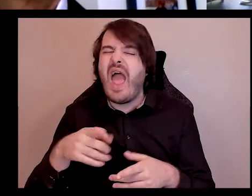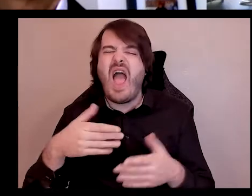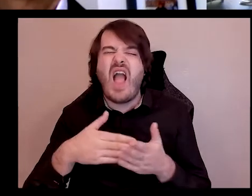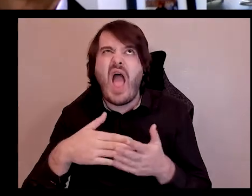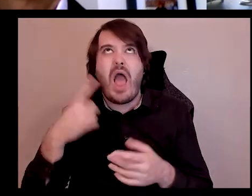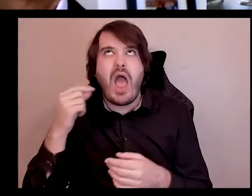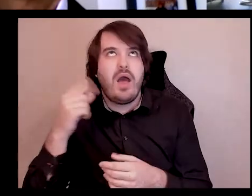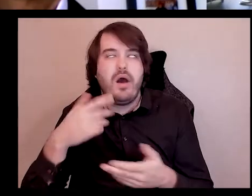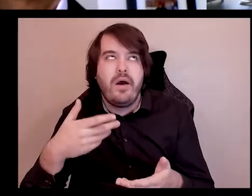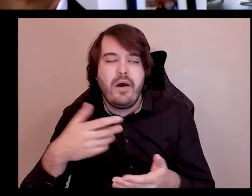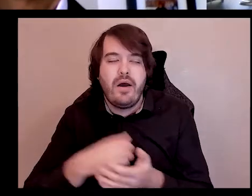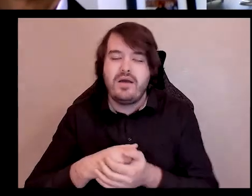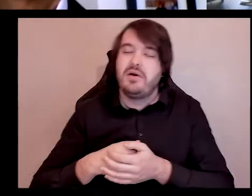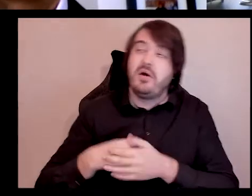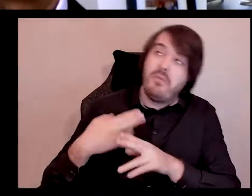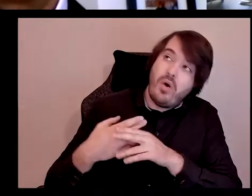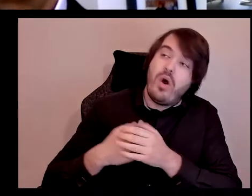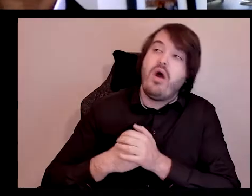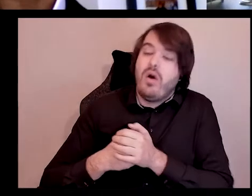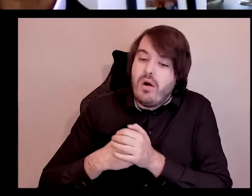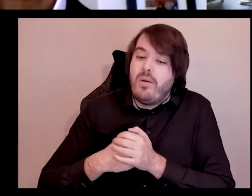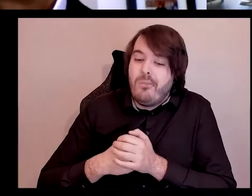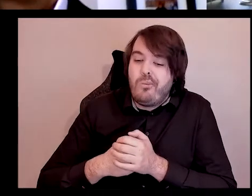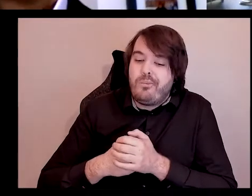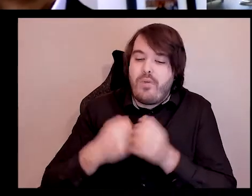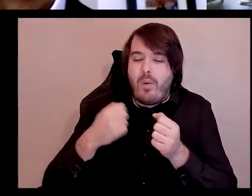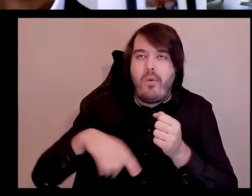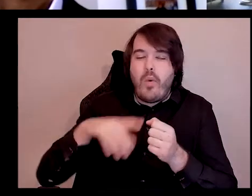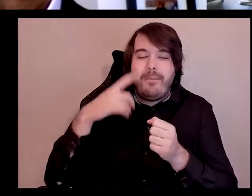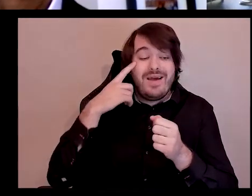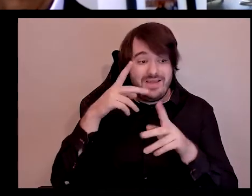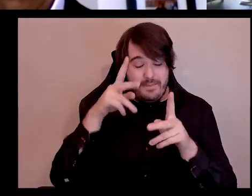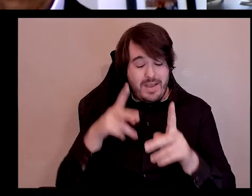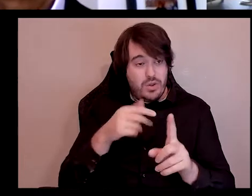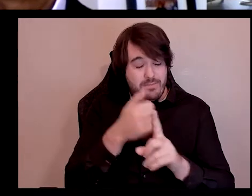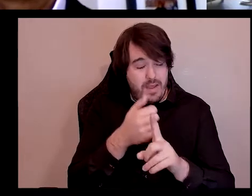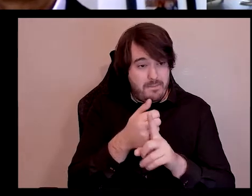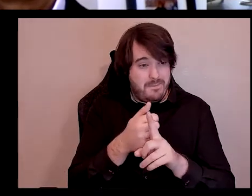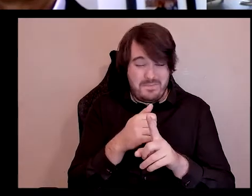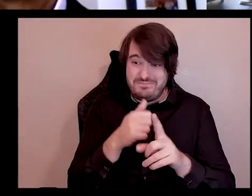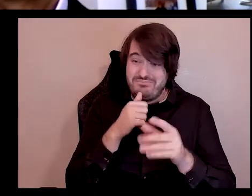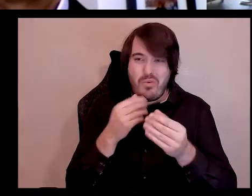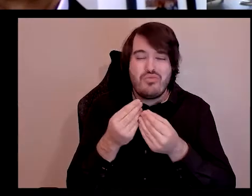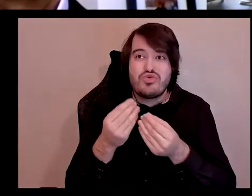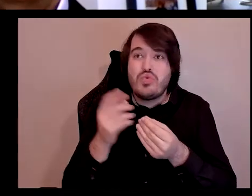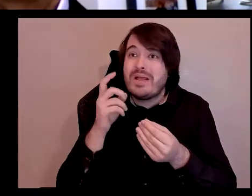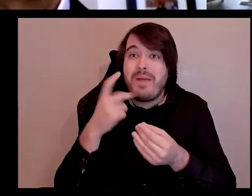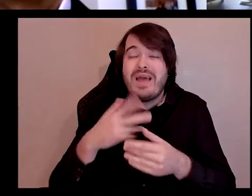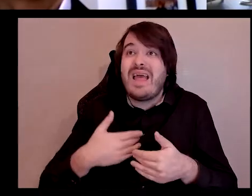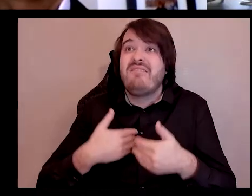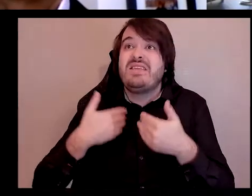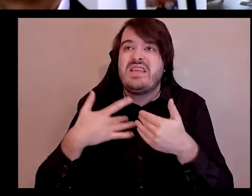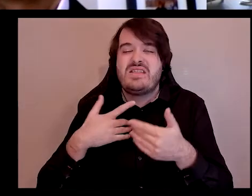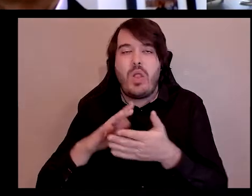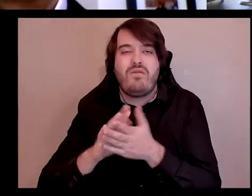partie, le ching-ching, myth busting, ça s'appelle. Okay. 101. Alors, quels sont les grands mythes qui circulent encore, là? Bien, on